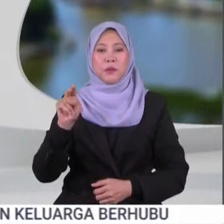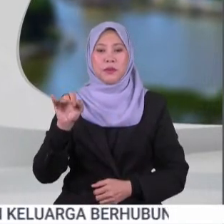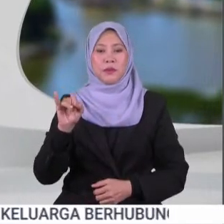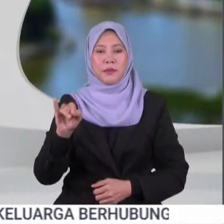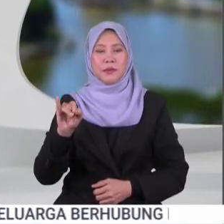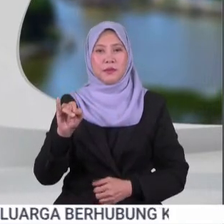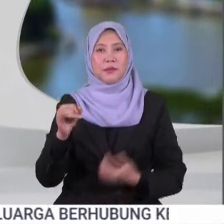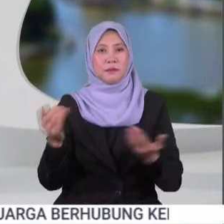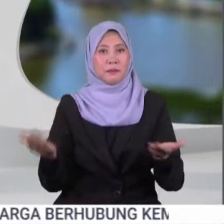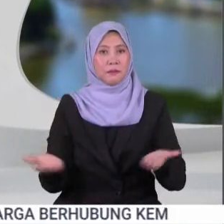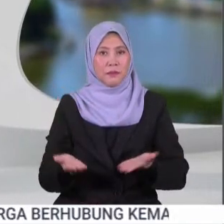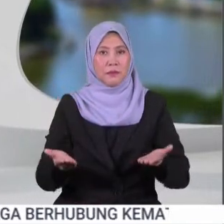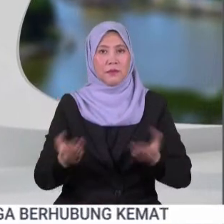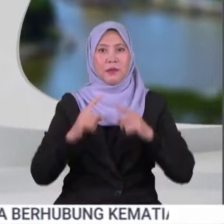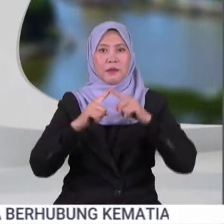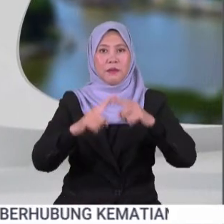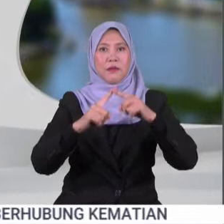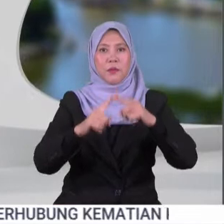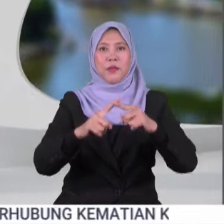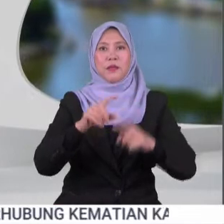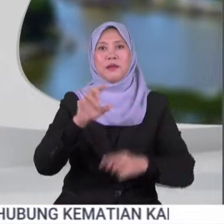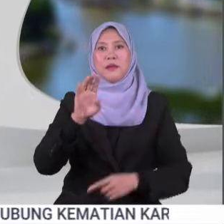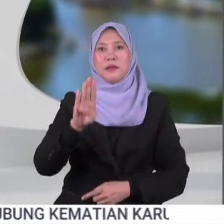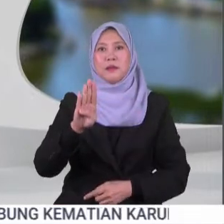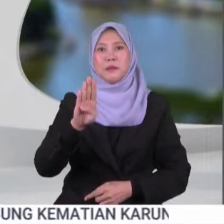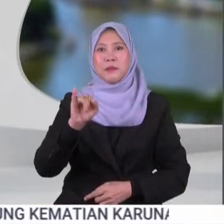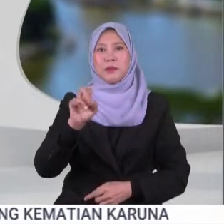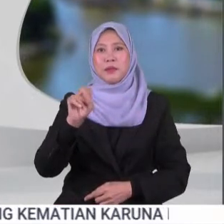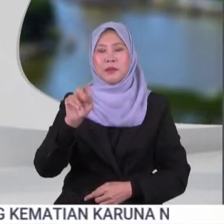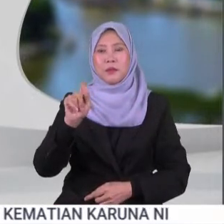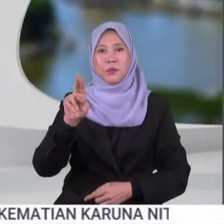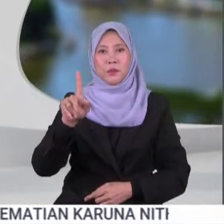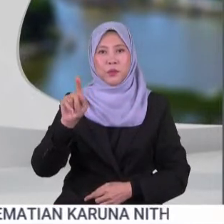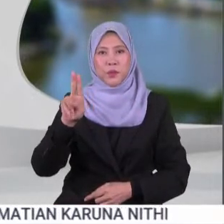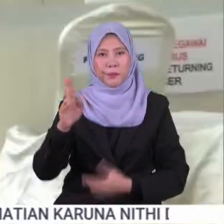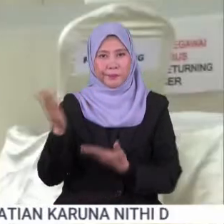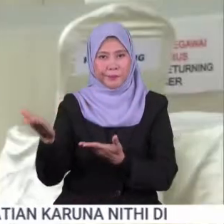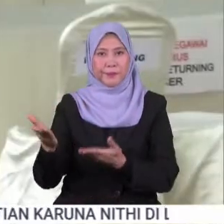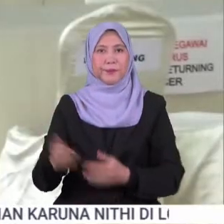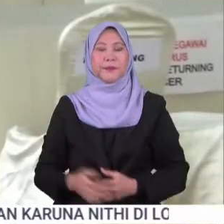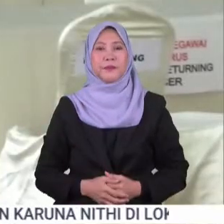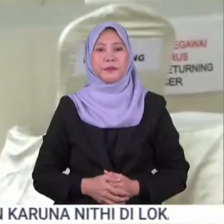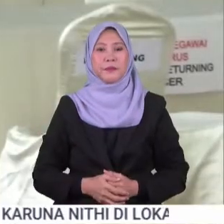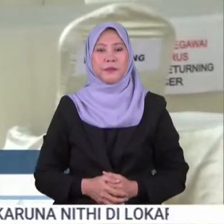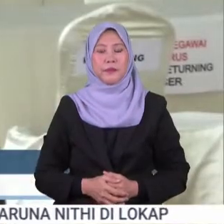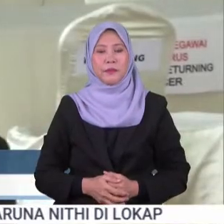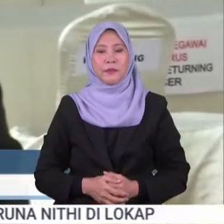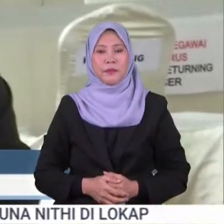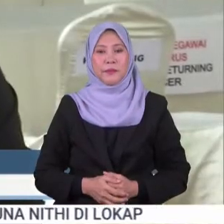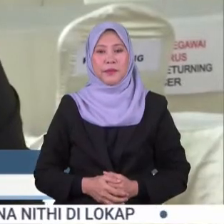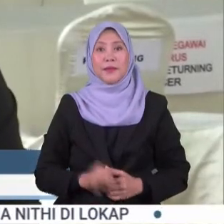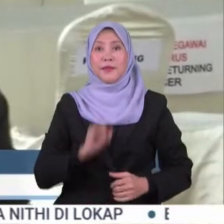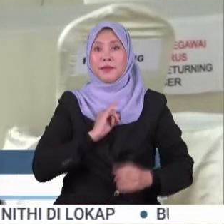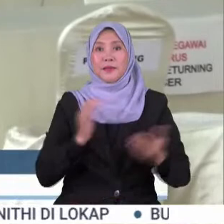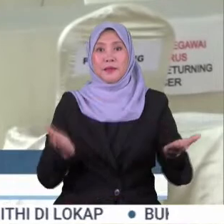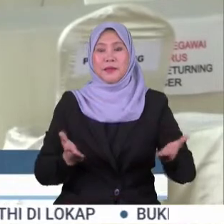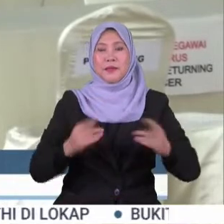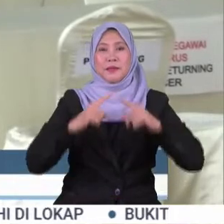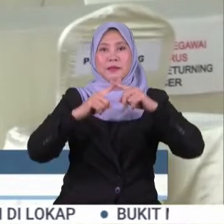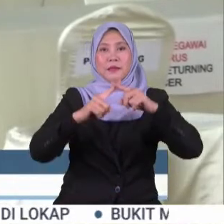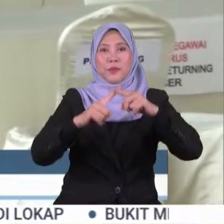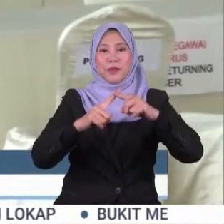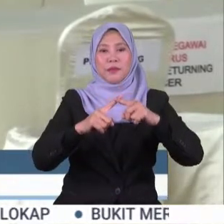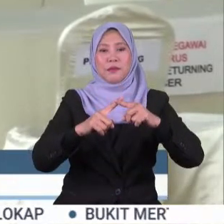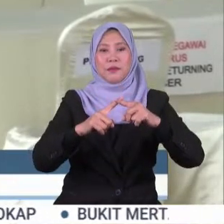yang ketika ini berada di Dewan Suara Bintulu. Wani, silakan. Baik, saya kini berada di Dewan